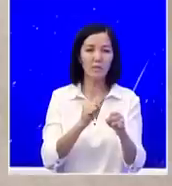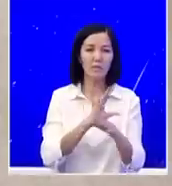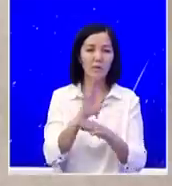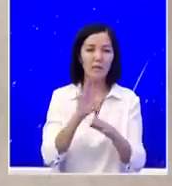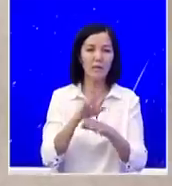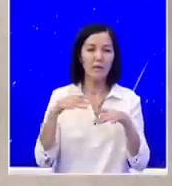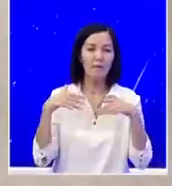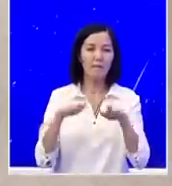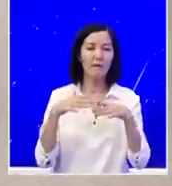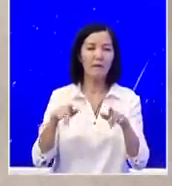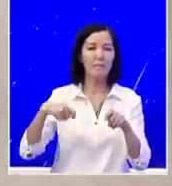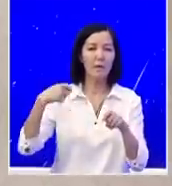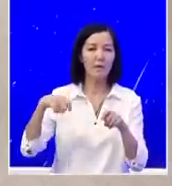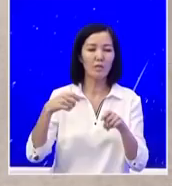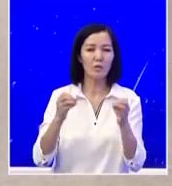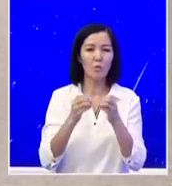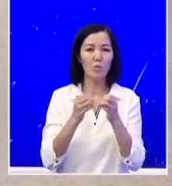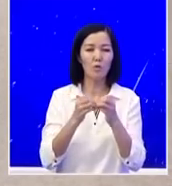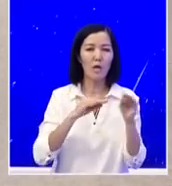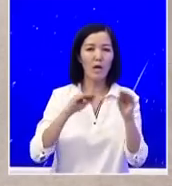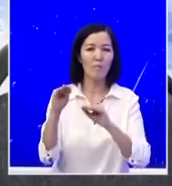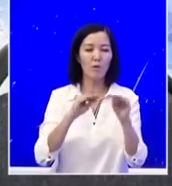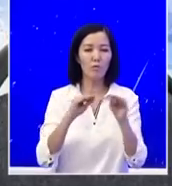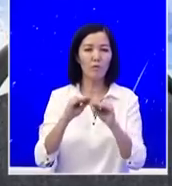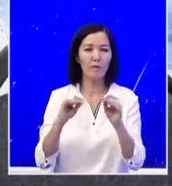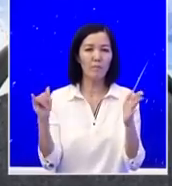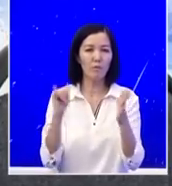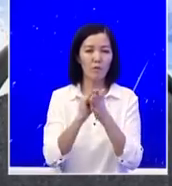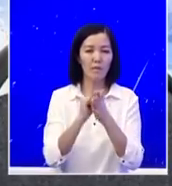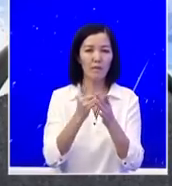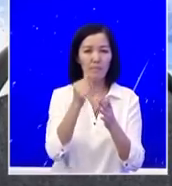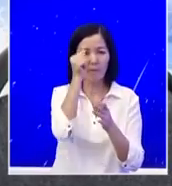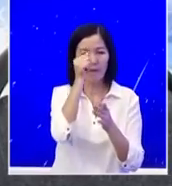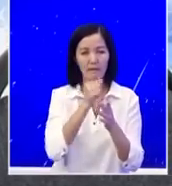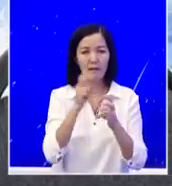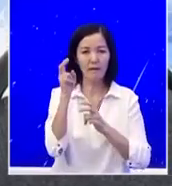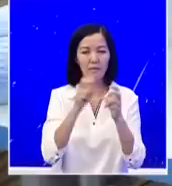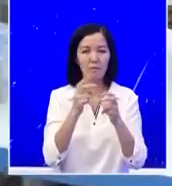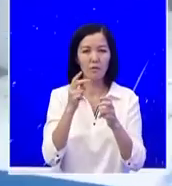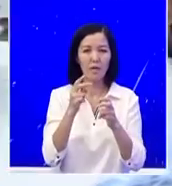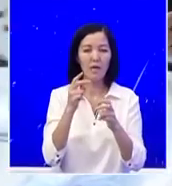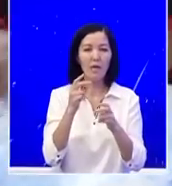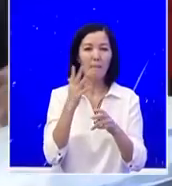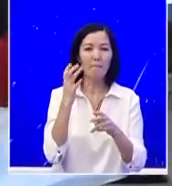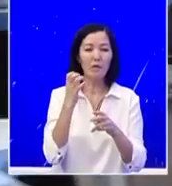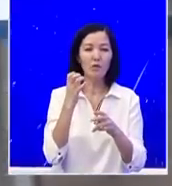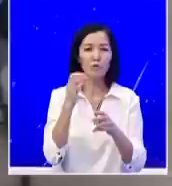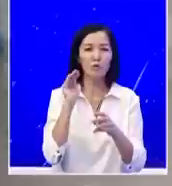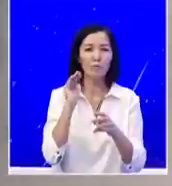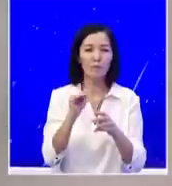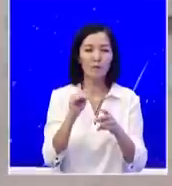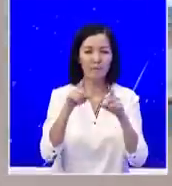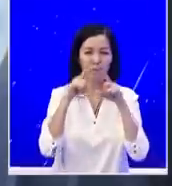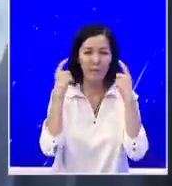тігін машиналармен, он арнайы құрылғылармен жабдықталған. Айына кәсіпорын 500 000 дана қорғаныш бұйымын